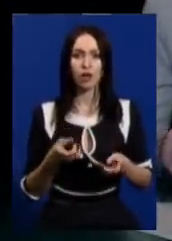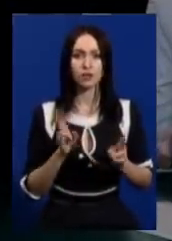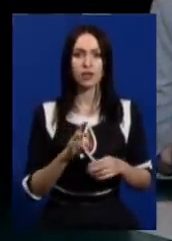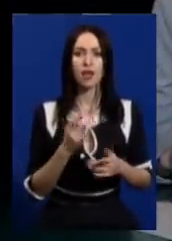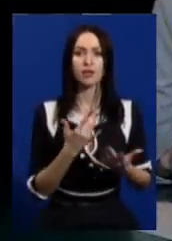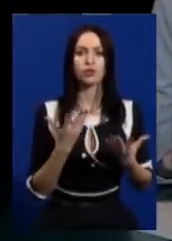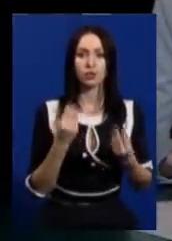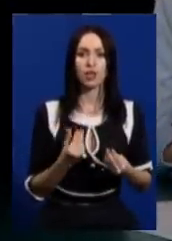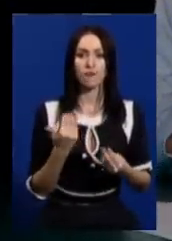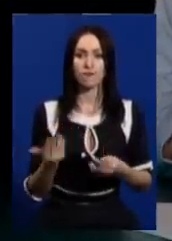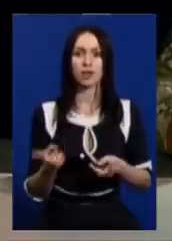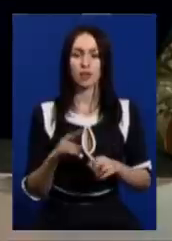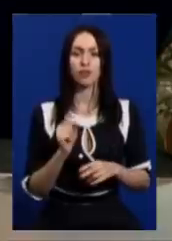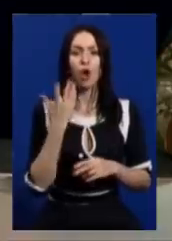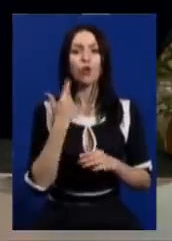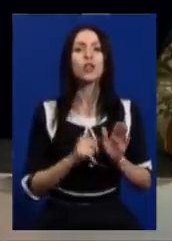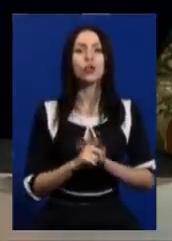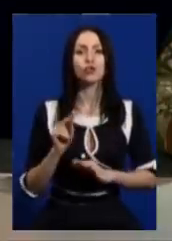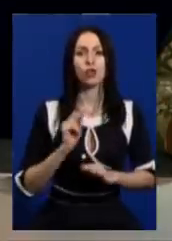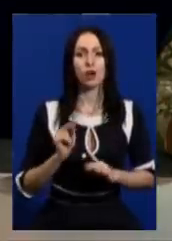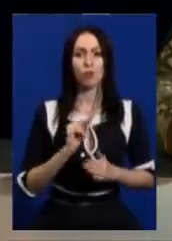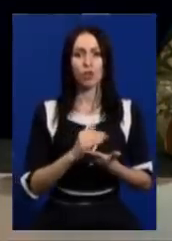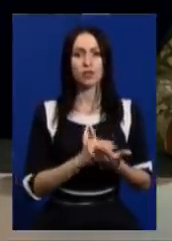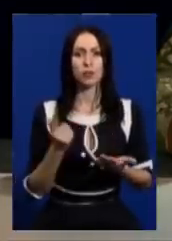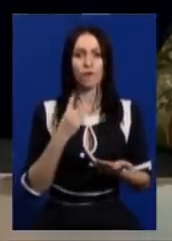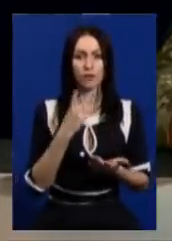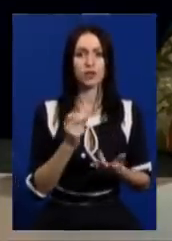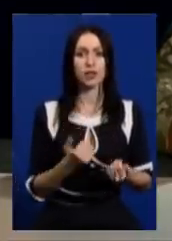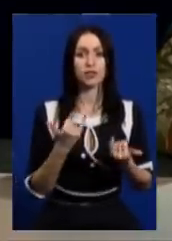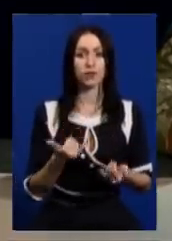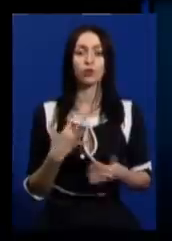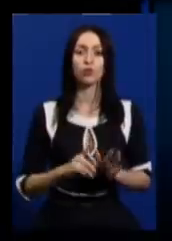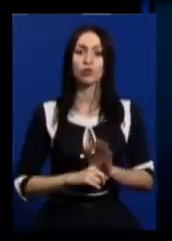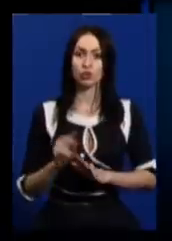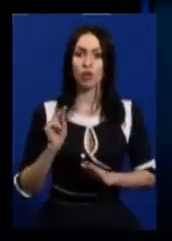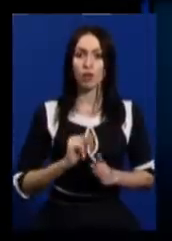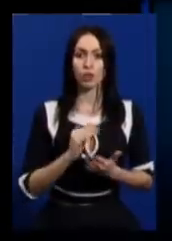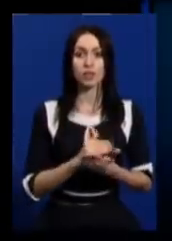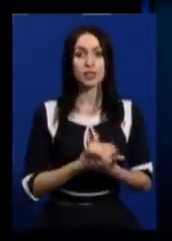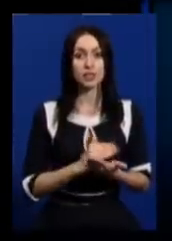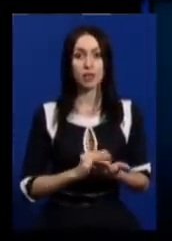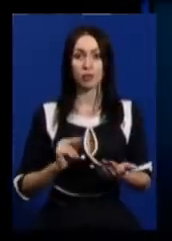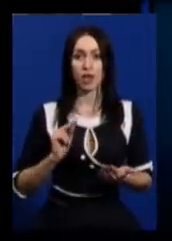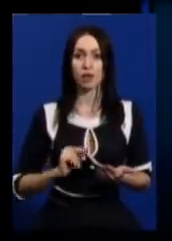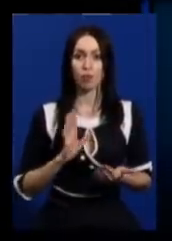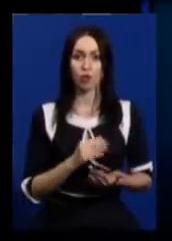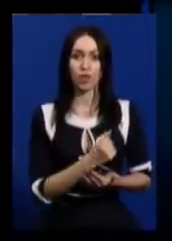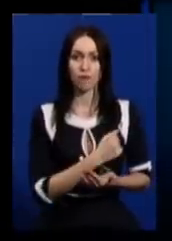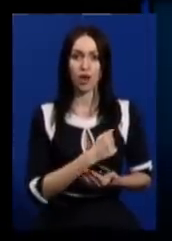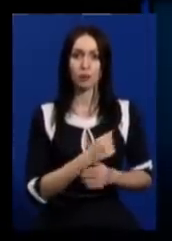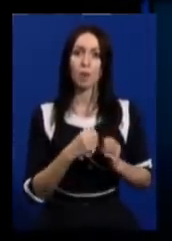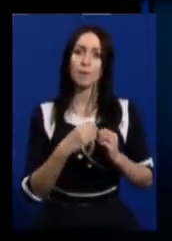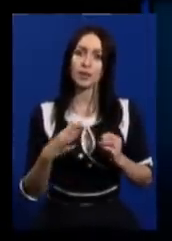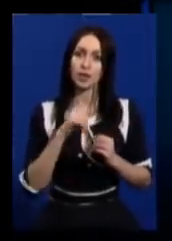пару днів і ви отримуєте. А коли запрацювала система? Чи бачите ви, що на сьогодні вже запрацювала системна робота в армії є? 15-й